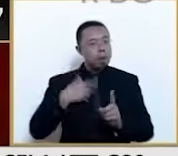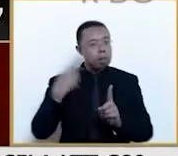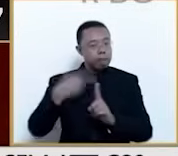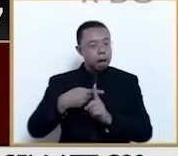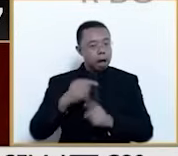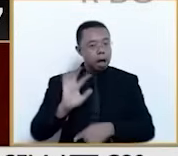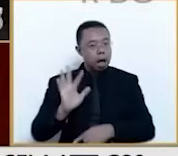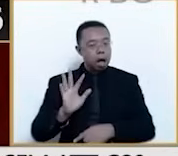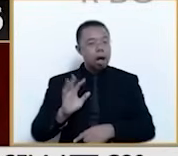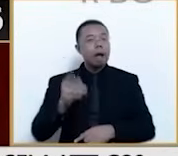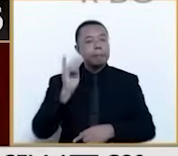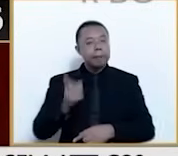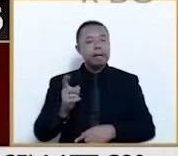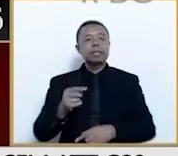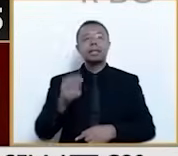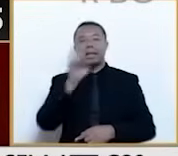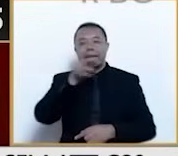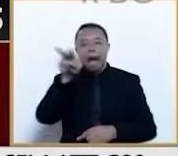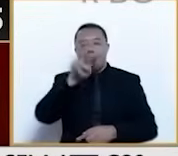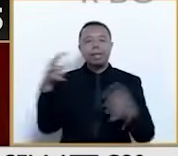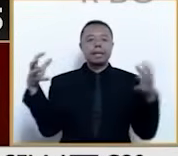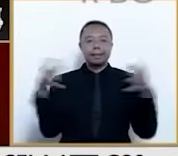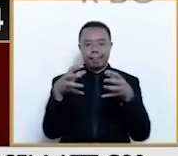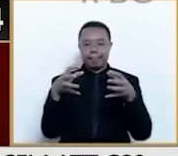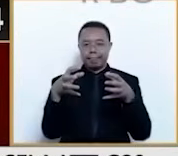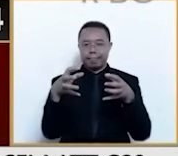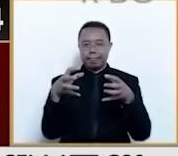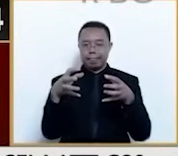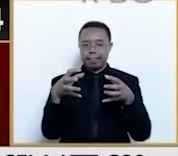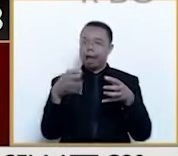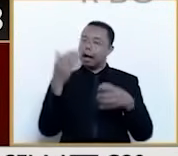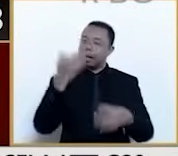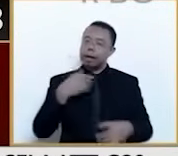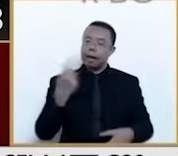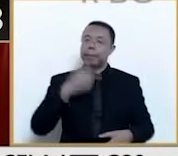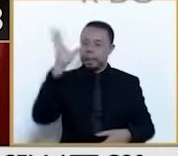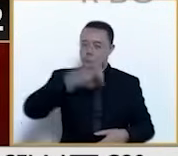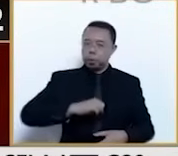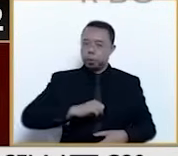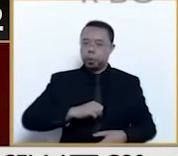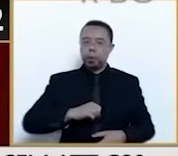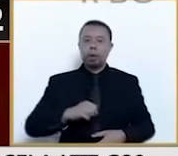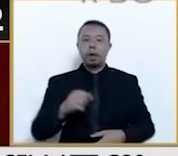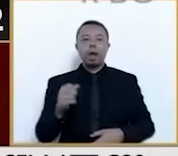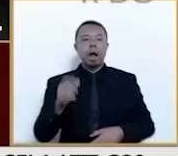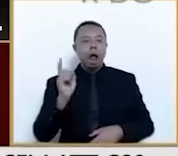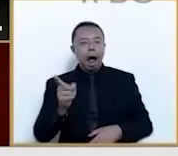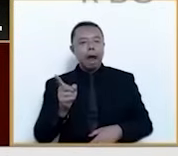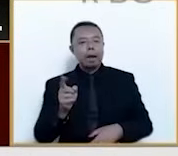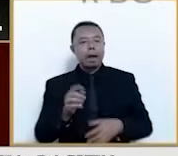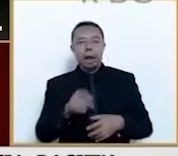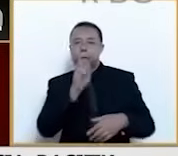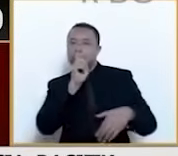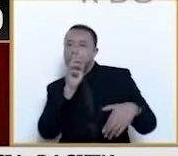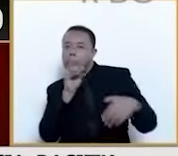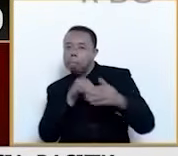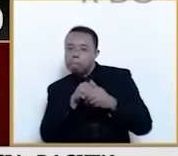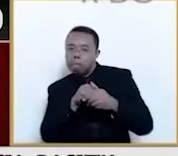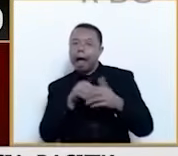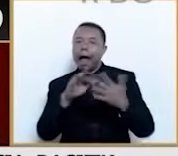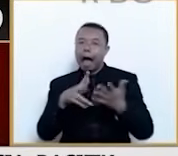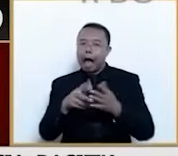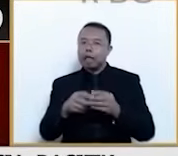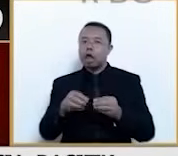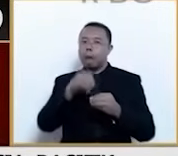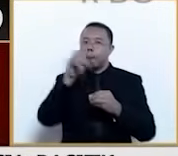ditambahkan Bapak? Tentu dengan pengawasan yang ketat. Kami tahu tentang bagaimana smuggling atau penyelundupan atau ya